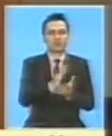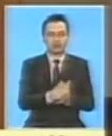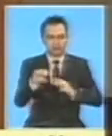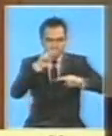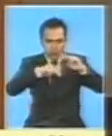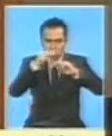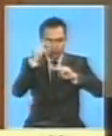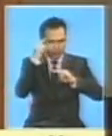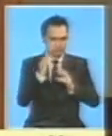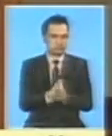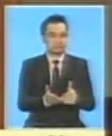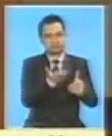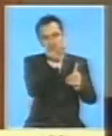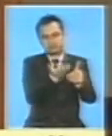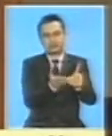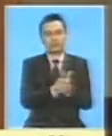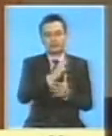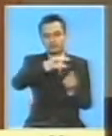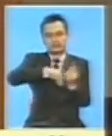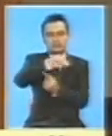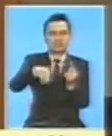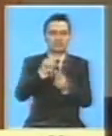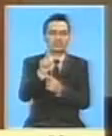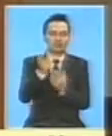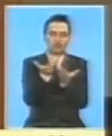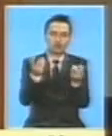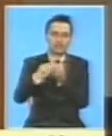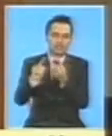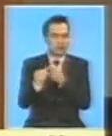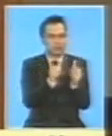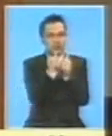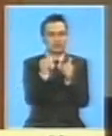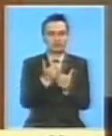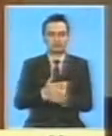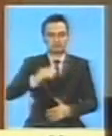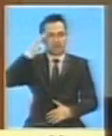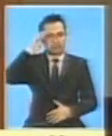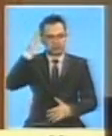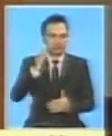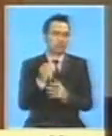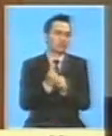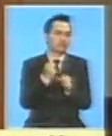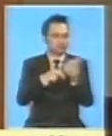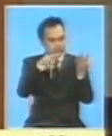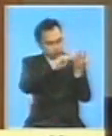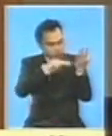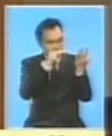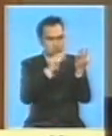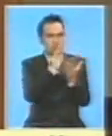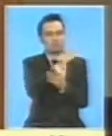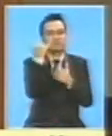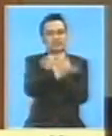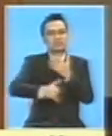ท่านมีอะไรมีเศรษฐกิจดีแค่ไหนมีทรัพยากรแค่ไหนท่านไม่มีกำลังที่เข้มแข็งท่านก็ดูแลทรัพยากรของชาติไม่